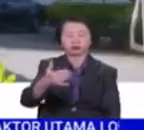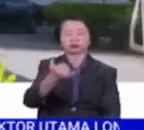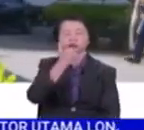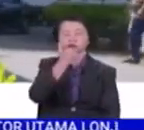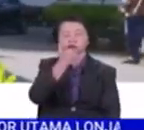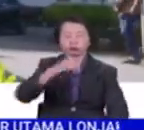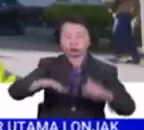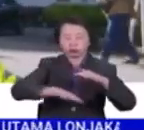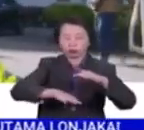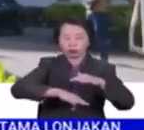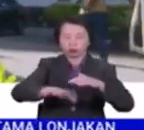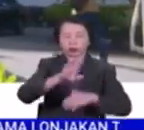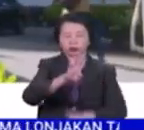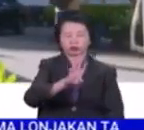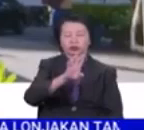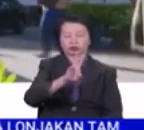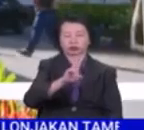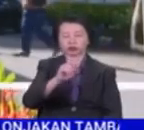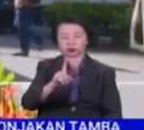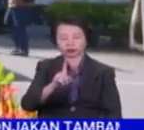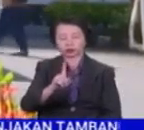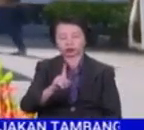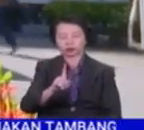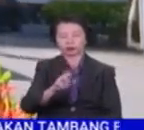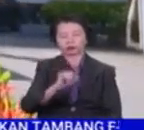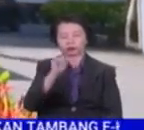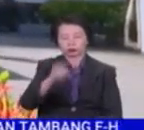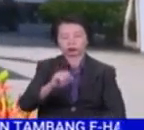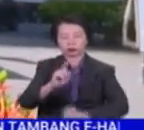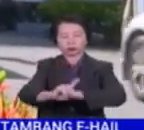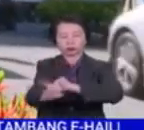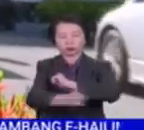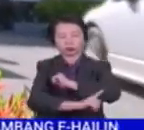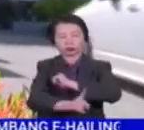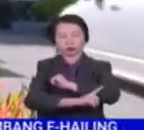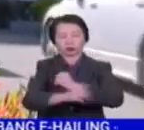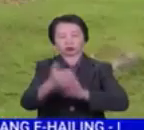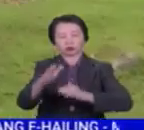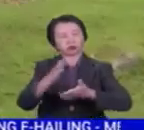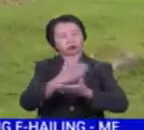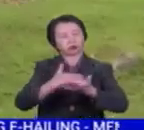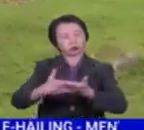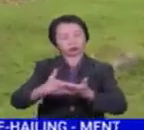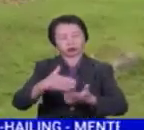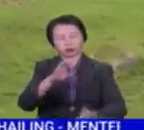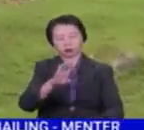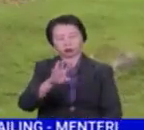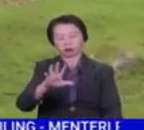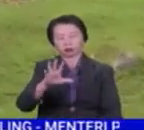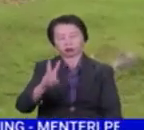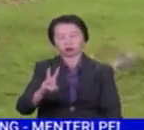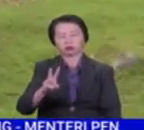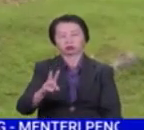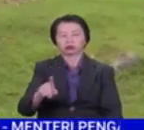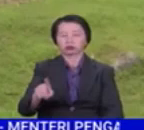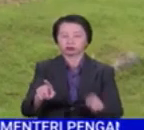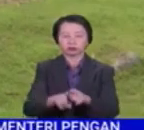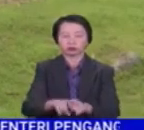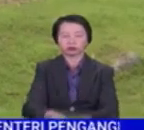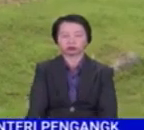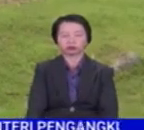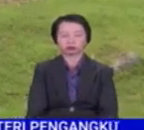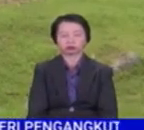ada di bawah section 471 kalium ke siksaan yang boleh dihukum di bawah section 465 kandung yang sama-sama